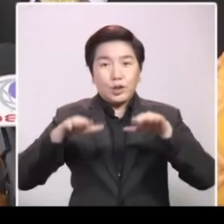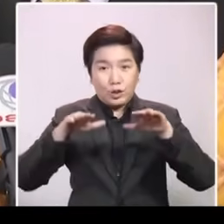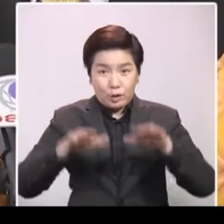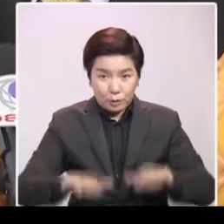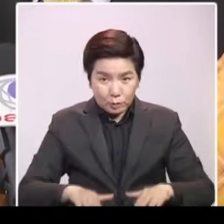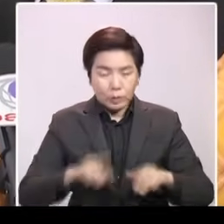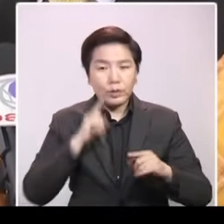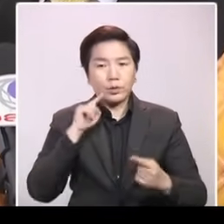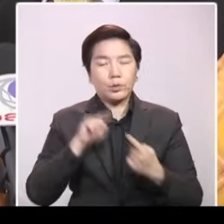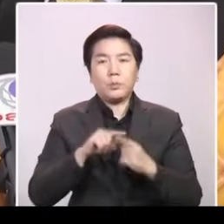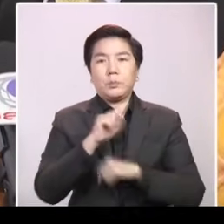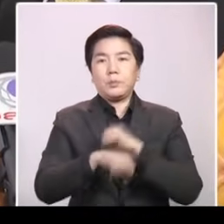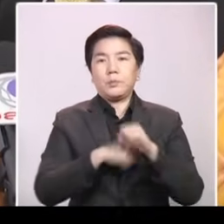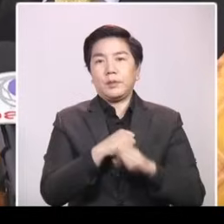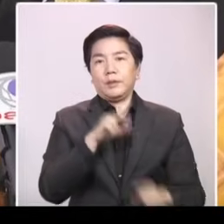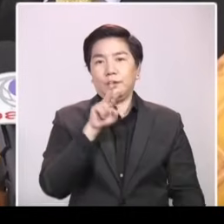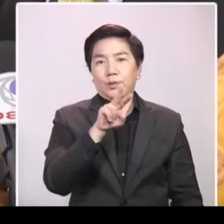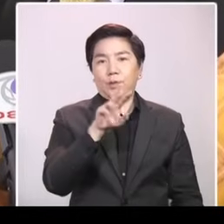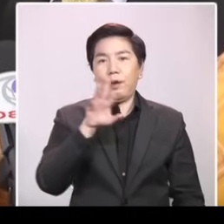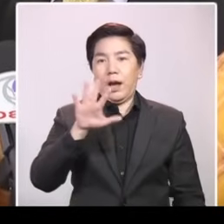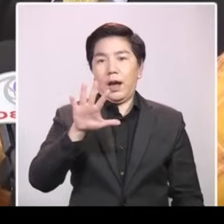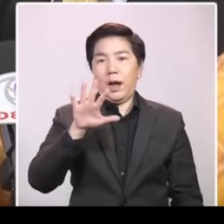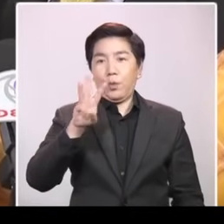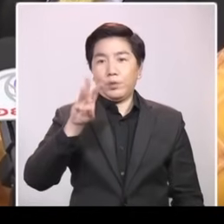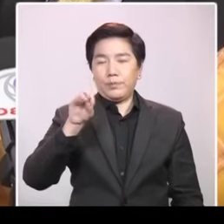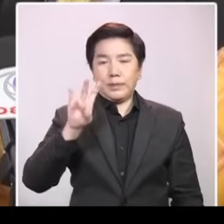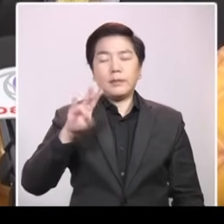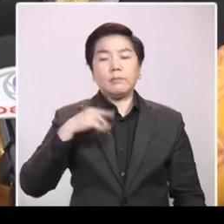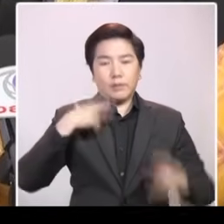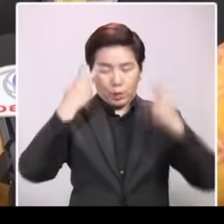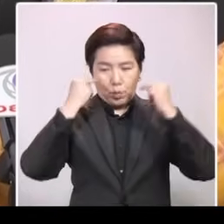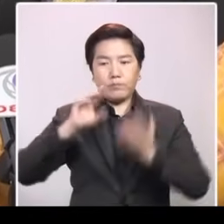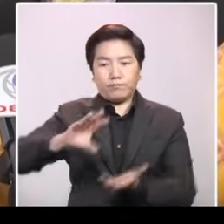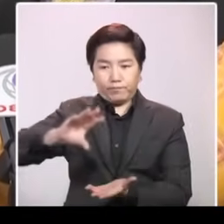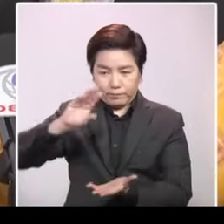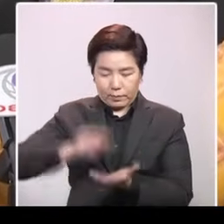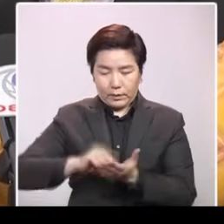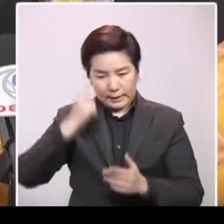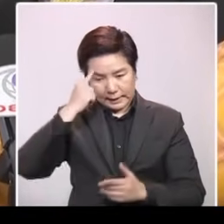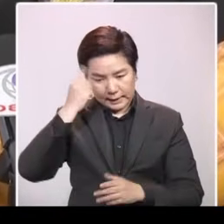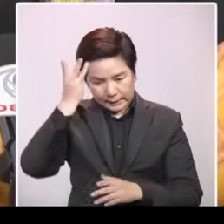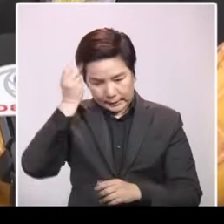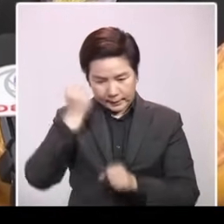ปี2567ซึ่งท่านนายกรัฐมนตรีได้รับเรื่องแล้วก็จะเอาไปพิจารณาร่วมกันด้วยนะคะ